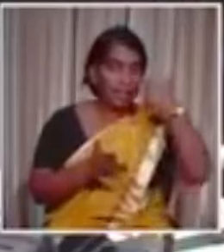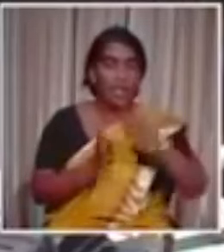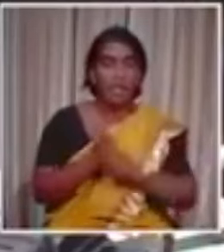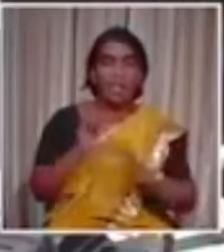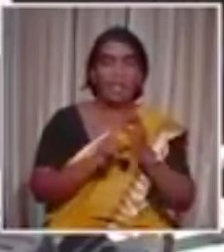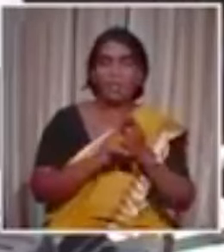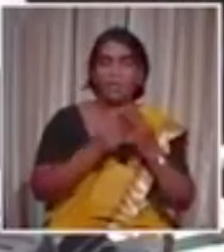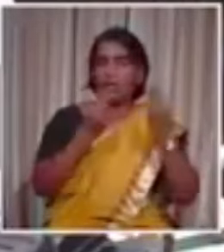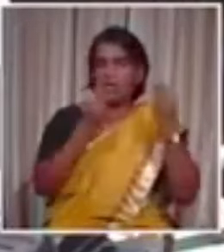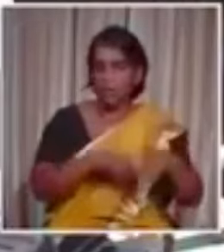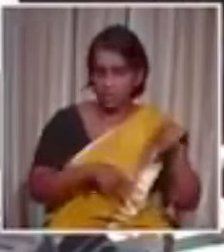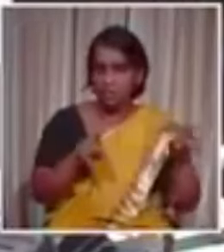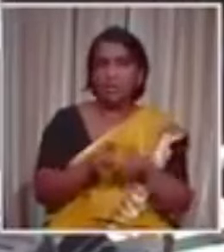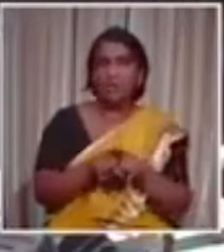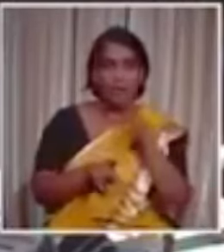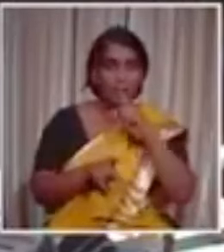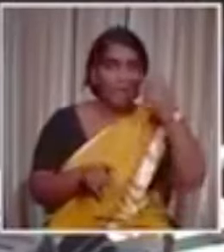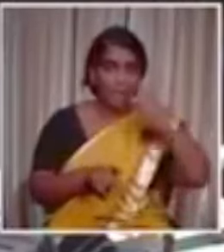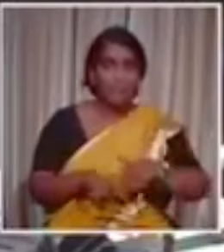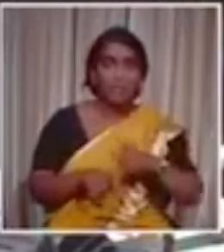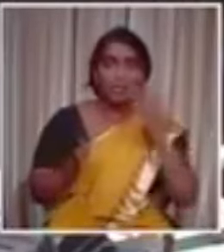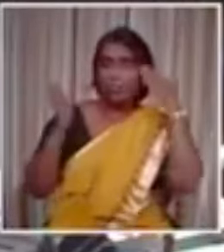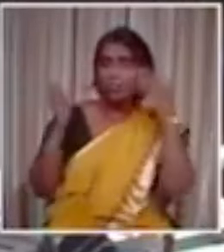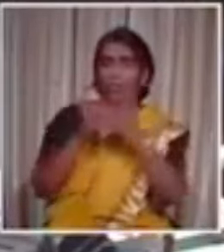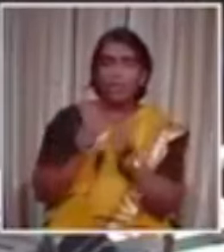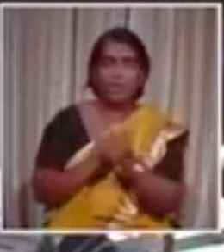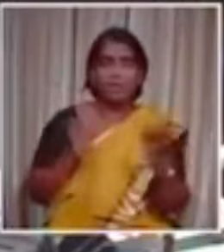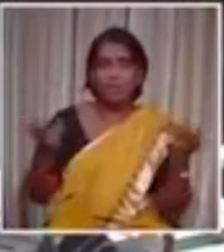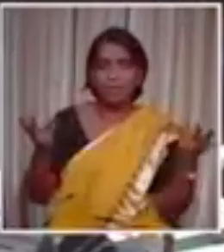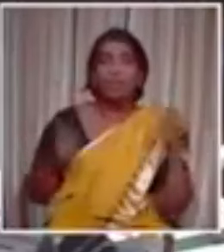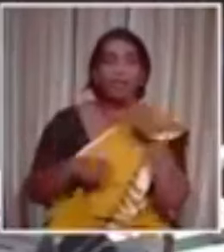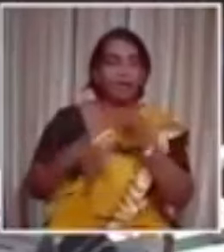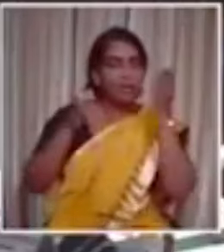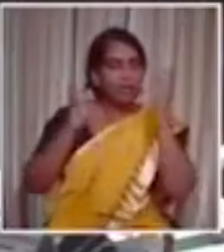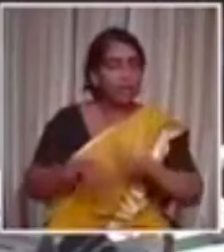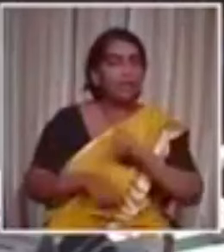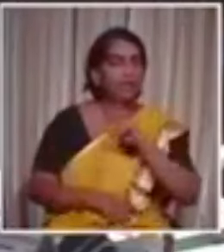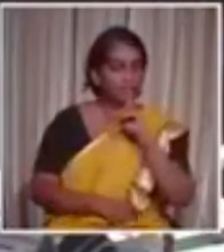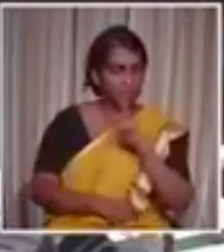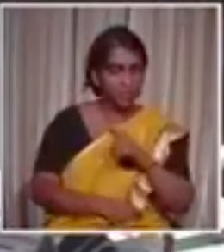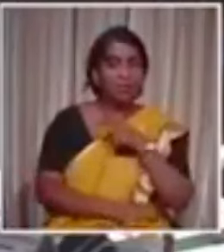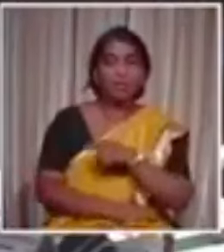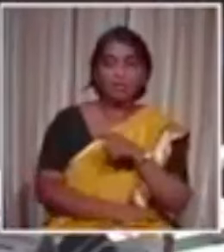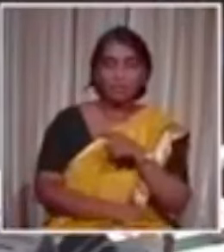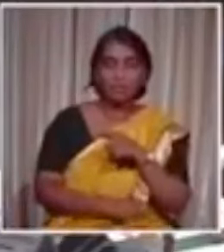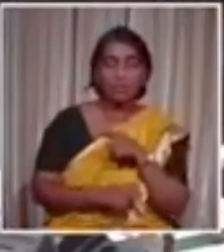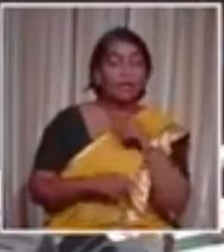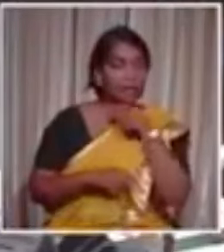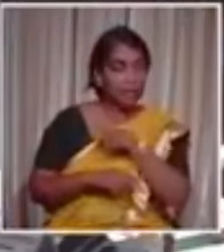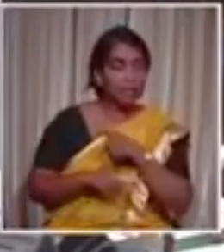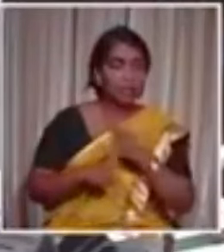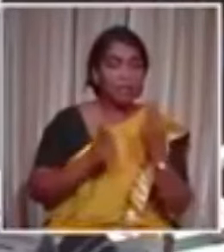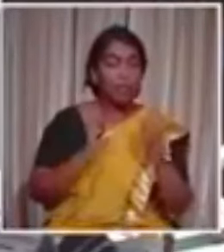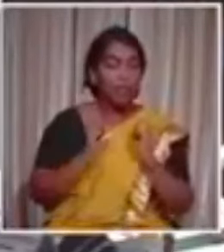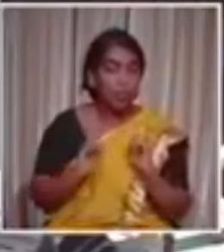Unna pati pala. Ya vi lakira tel tengi sangkirne kena mukadmi kiri. Ini saya itu ma awasan awasin kiri ma itu ma me darna